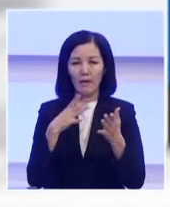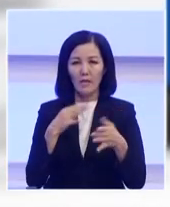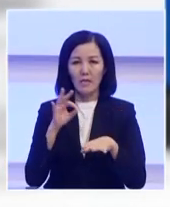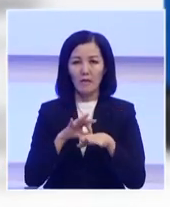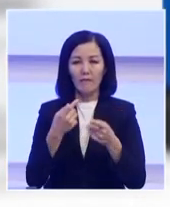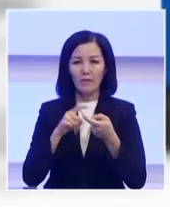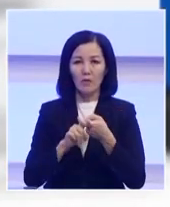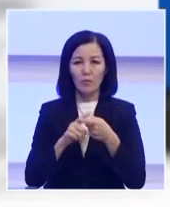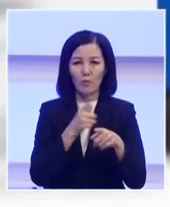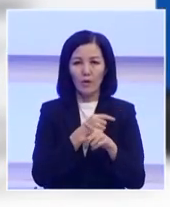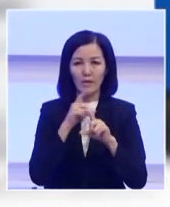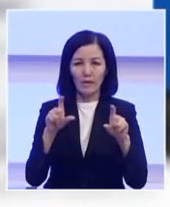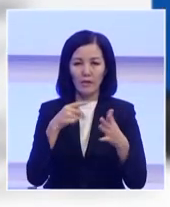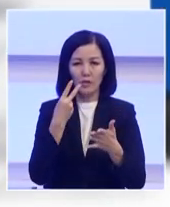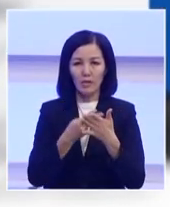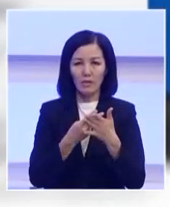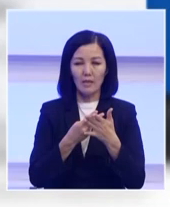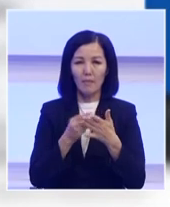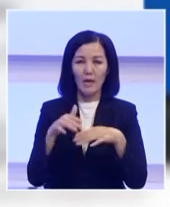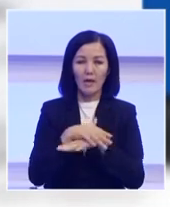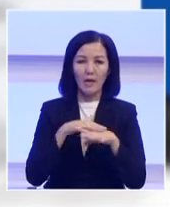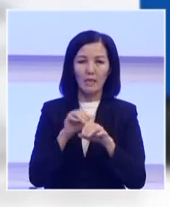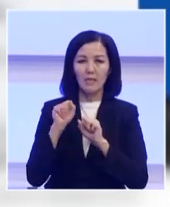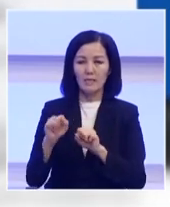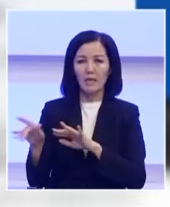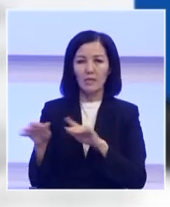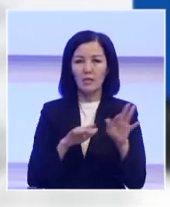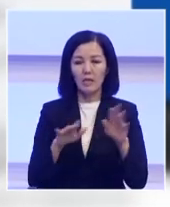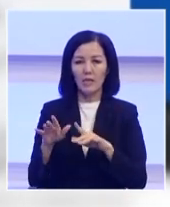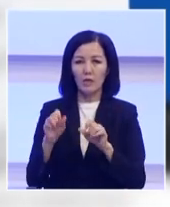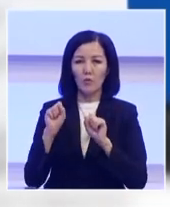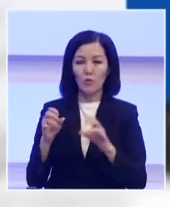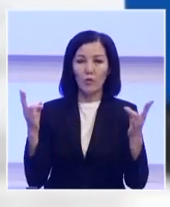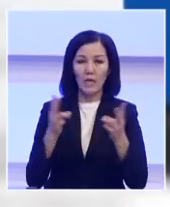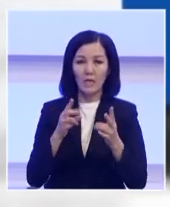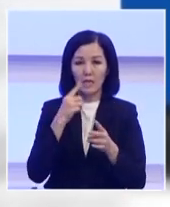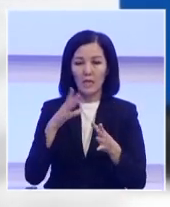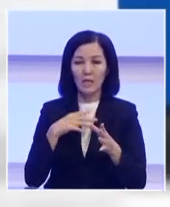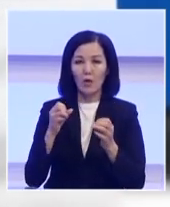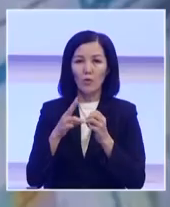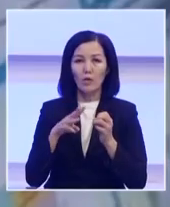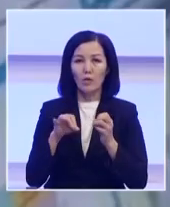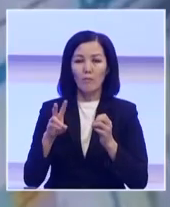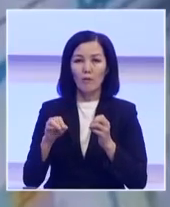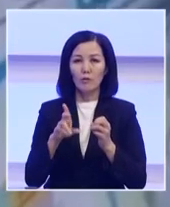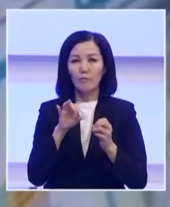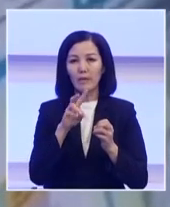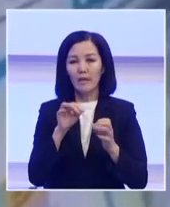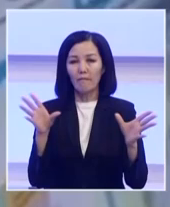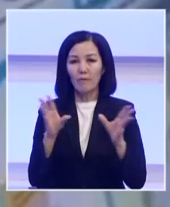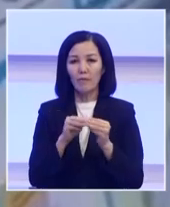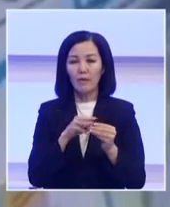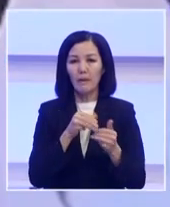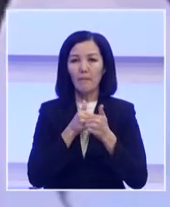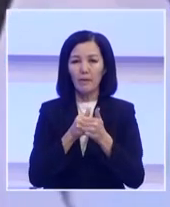инфекциялық ауруханада жатқанын айтып, жұртты сақтық шараларын мейлінше сақтауға шақырды. 12 маусым күні Елжан Біртанов пен